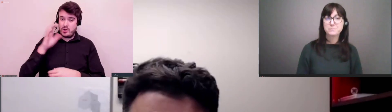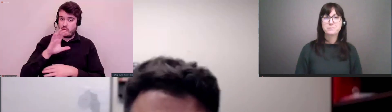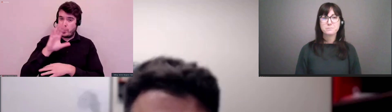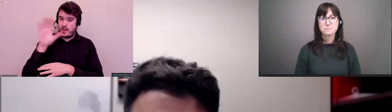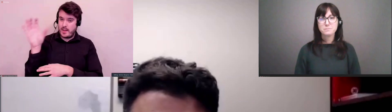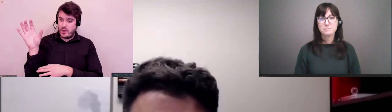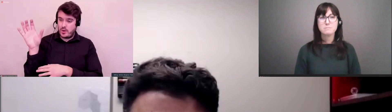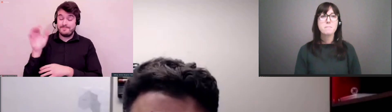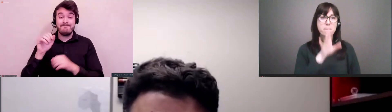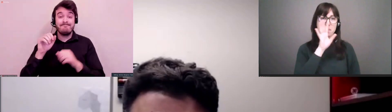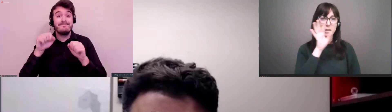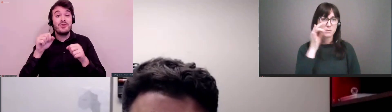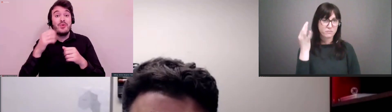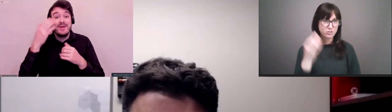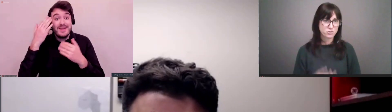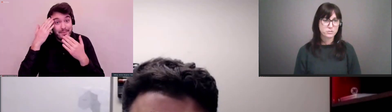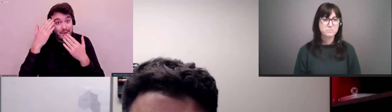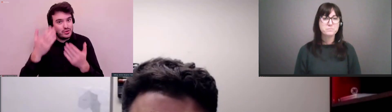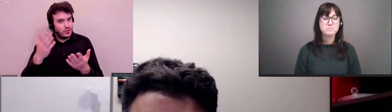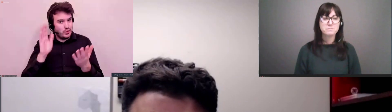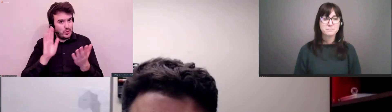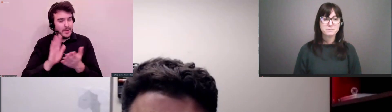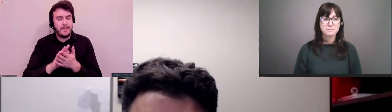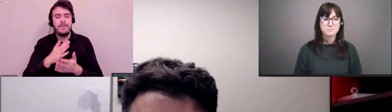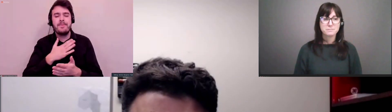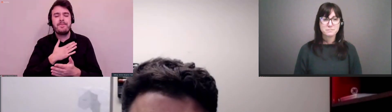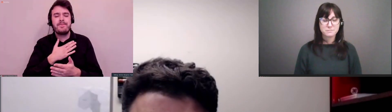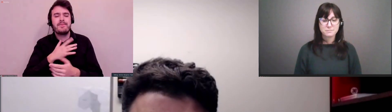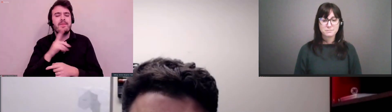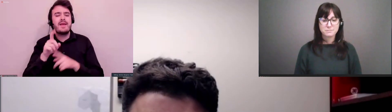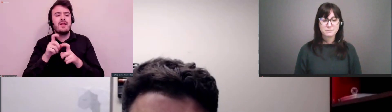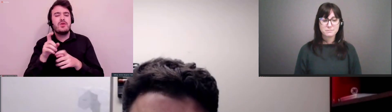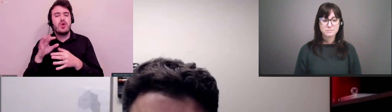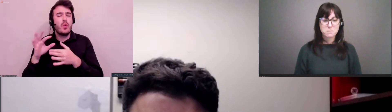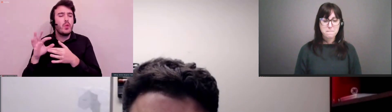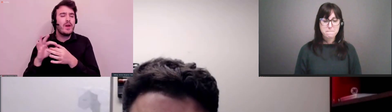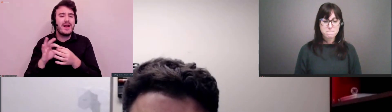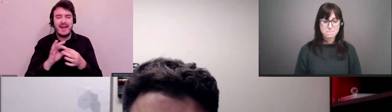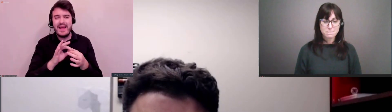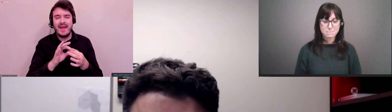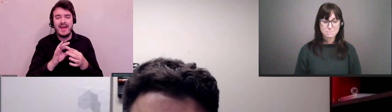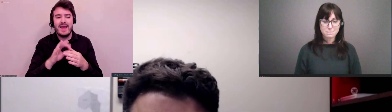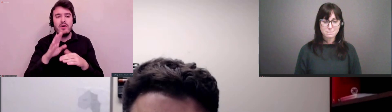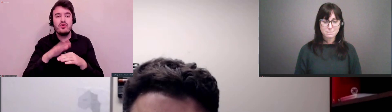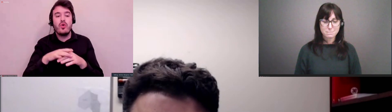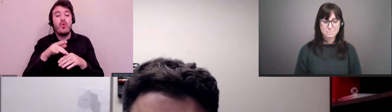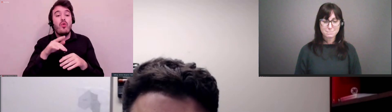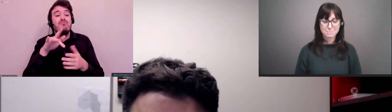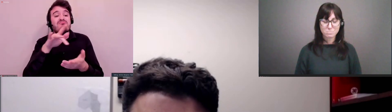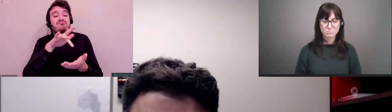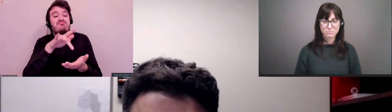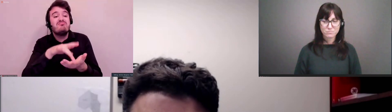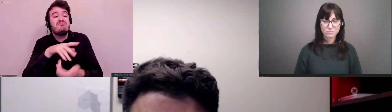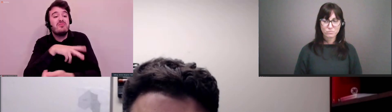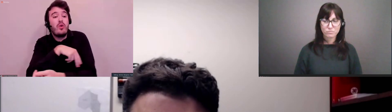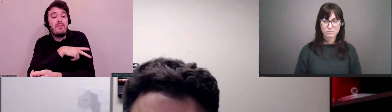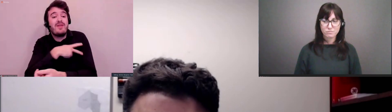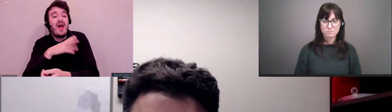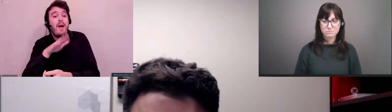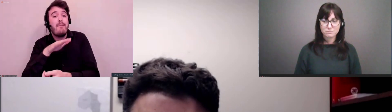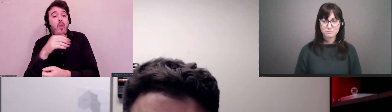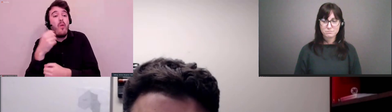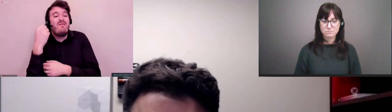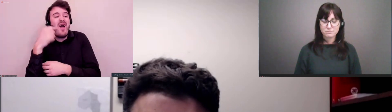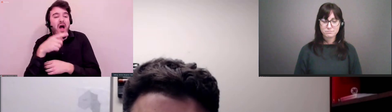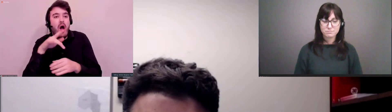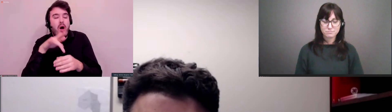Oui, bonjour. Ma question est concernant, en fait, l'éclosion à l'hôpital Montfort, entre autres.